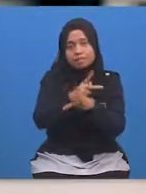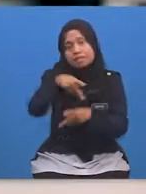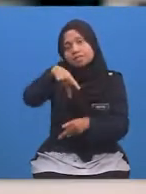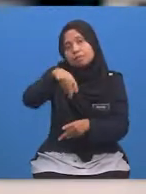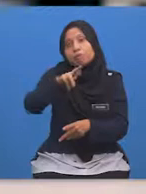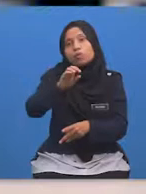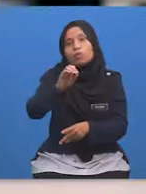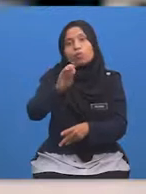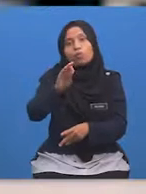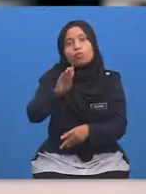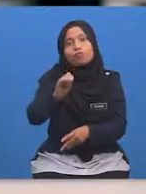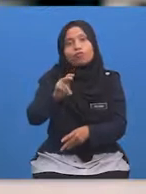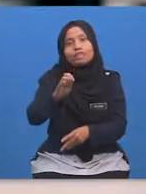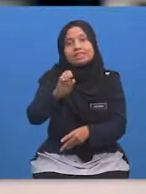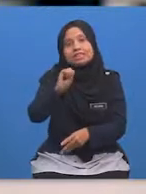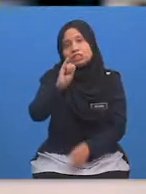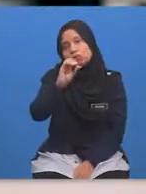profesional.